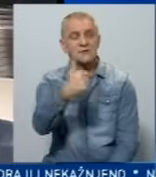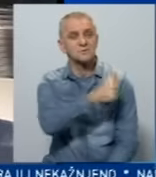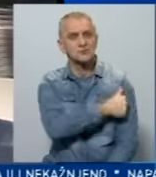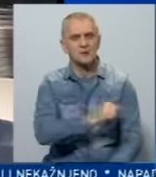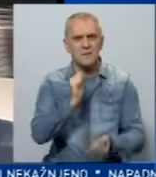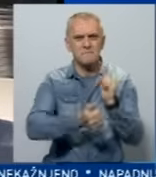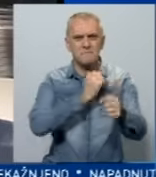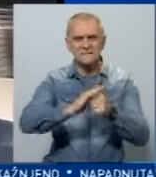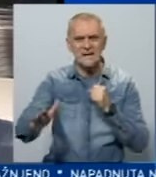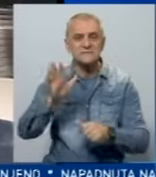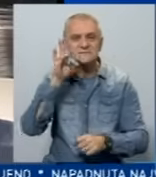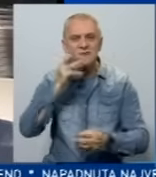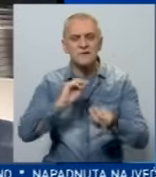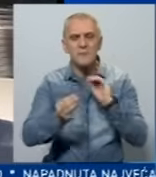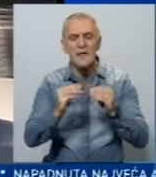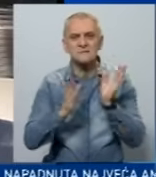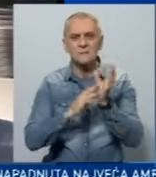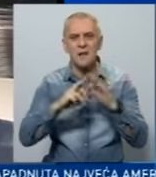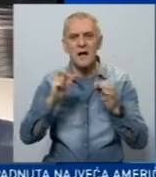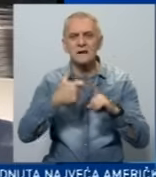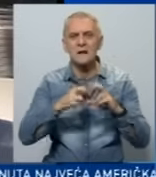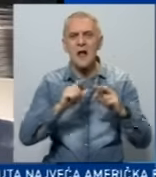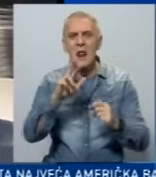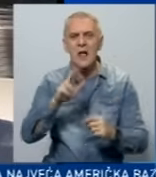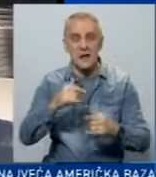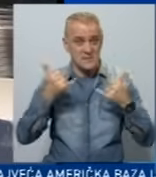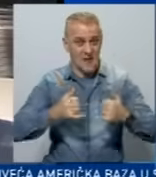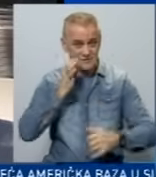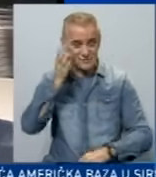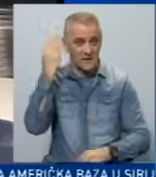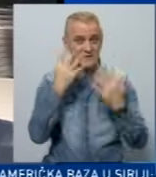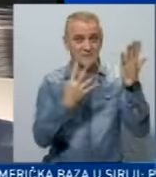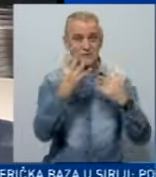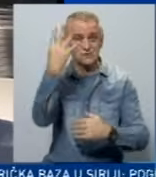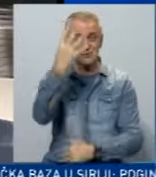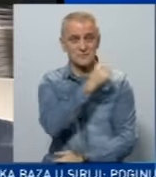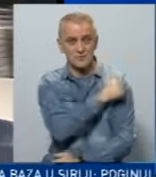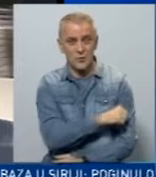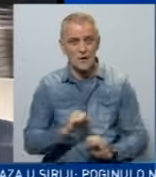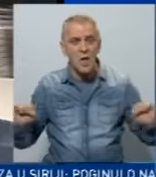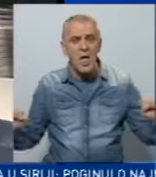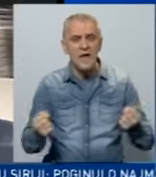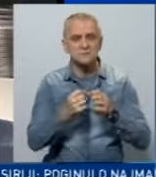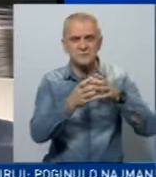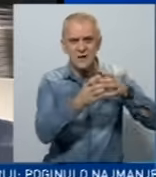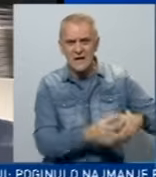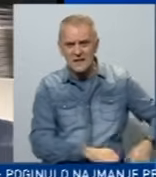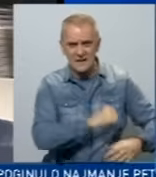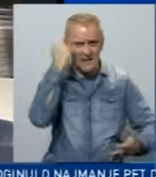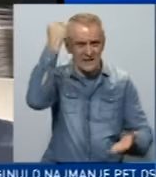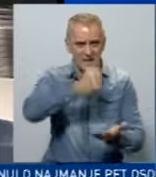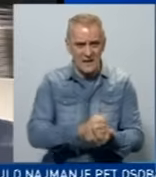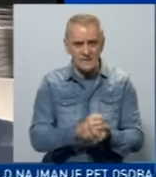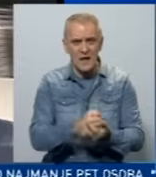30. je godišnjica masakra na Sarajevskoj pijaci Markale. Na današnji dan 1994. godine u